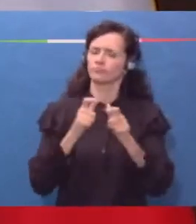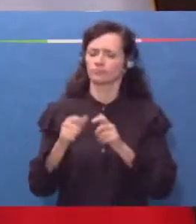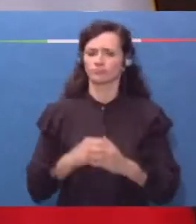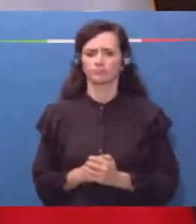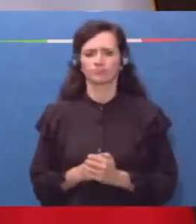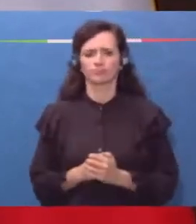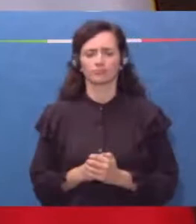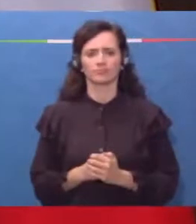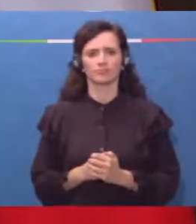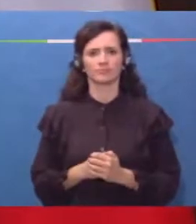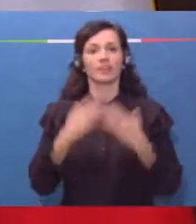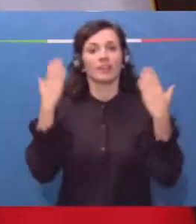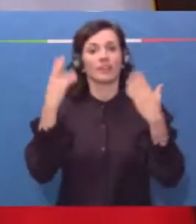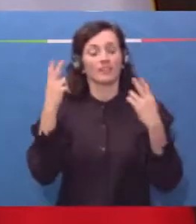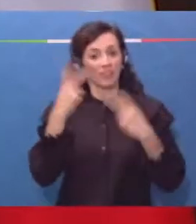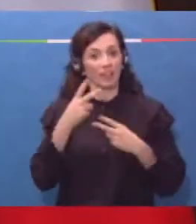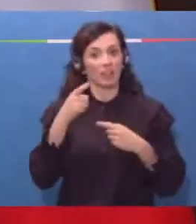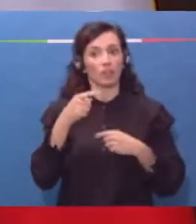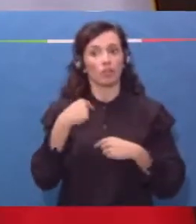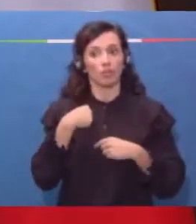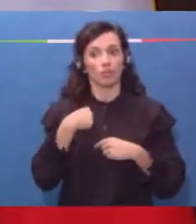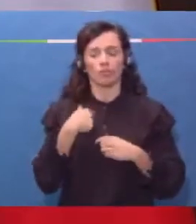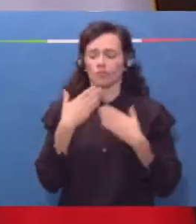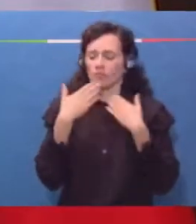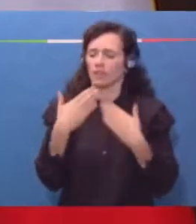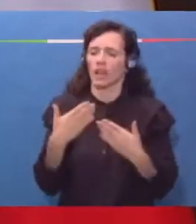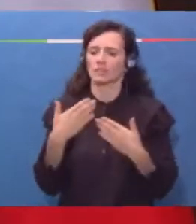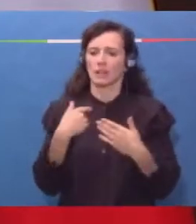profondo ringraziamento ai diplomatici